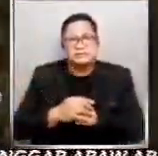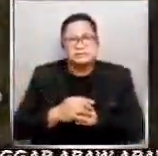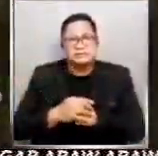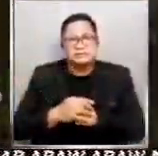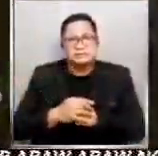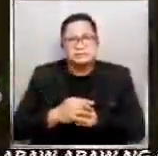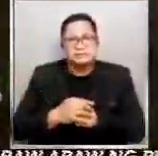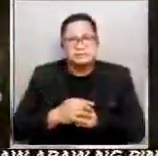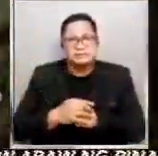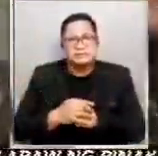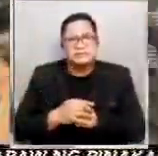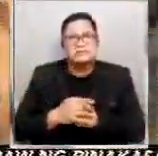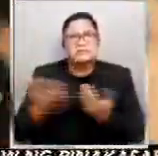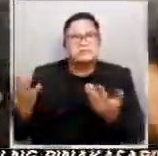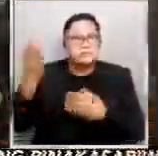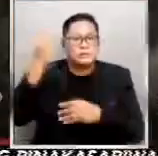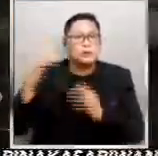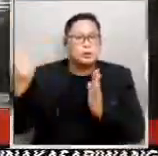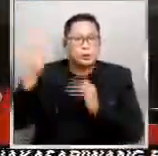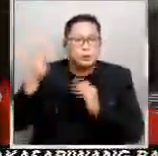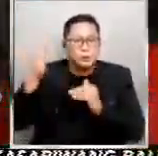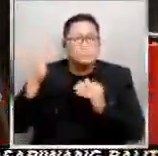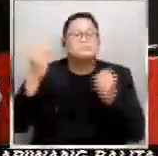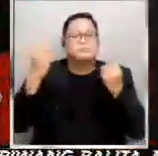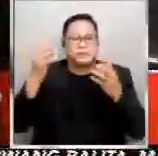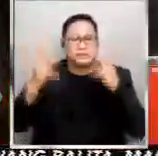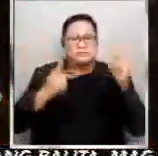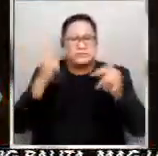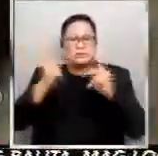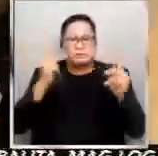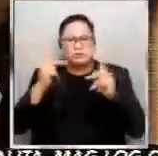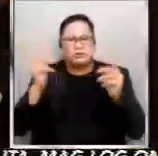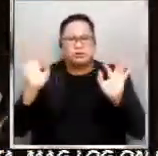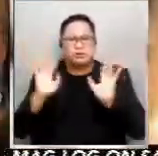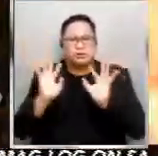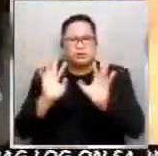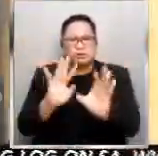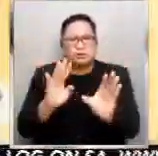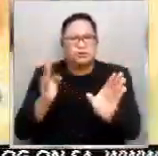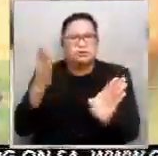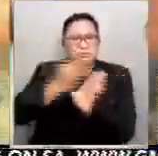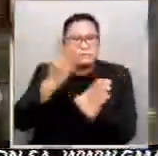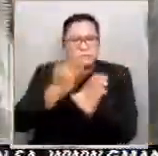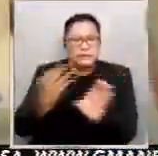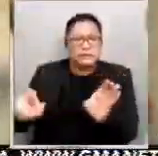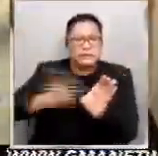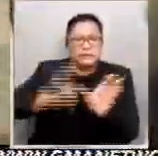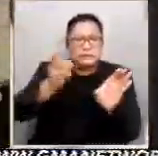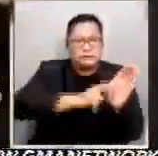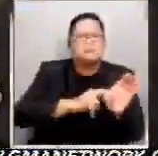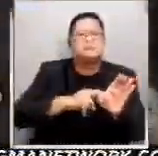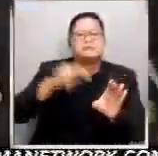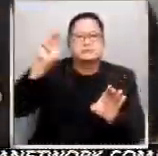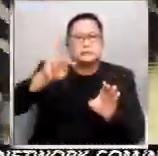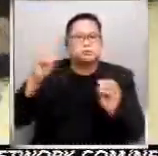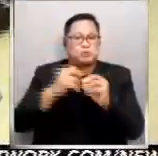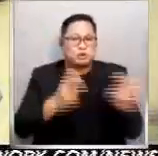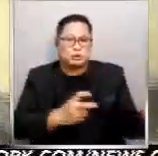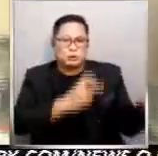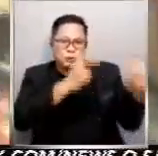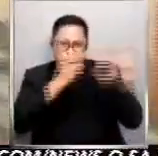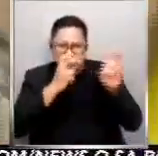Dahil inaasahan na ang pagdagsa ng mga tao sa mga bus terminal ngayong papalapit na ang Pasko, kailangan daw na mas higpitan pa ng Highway Patrol Group